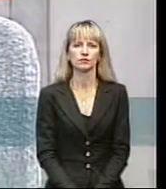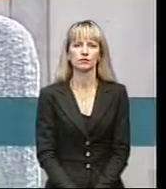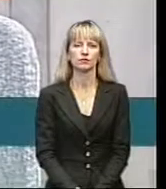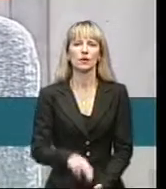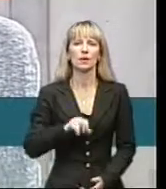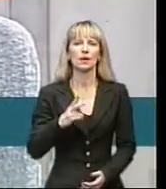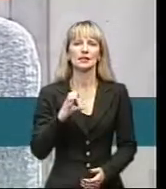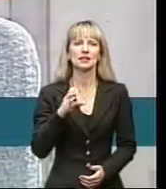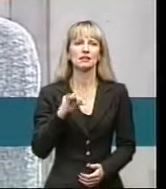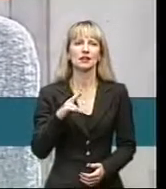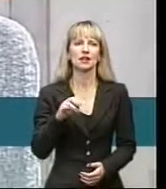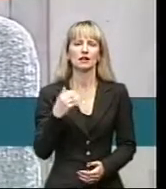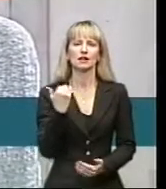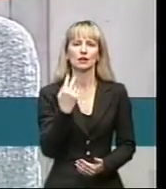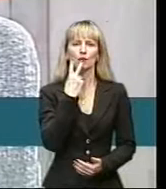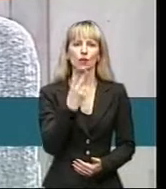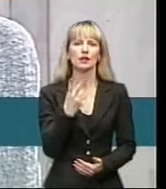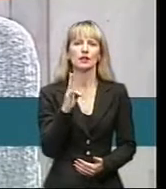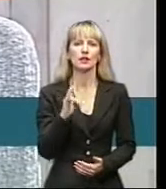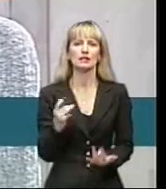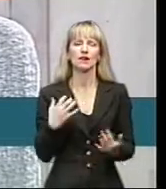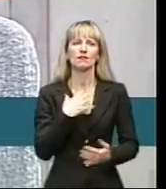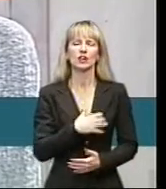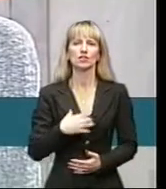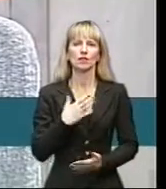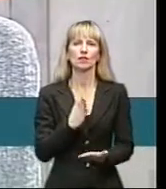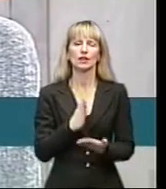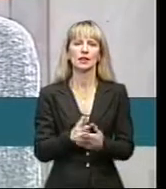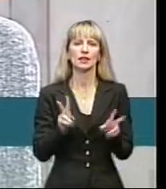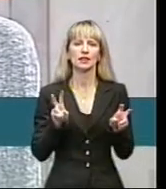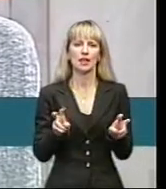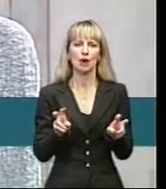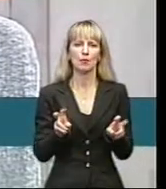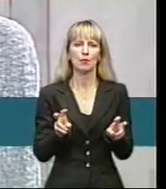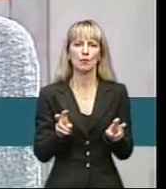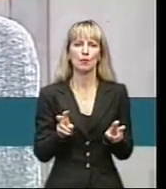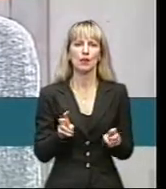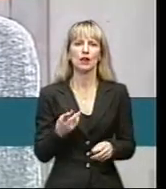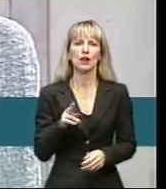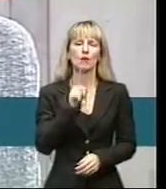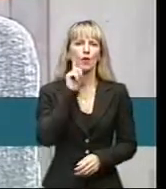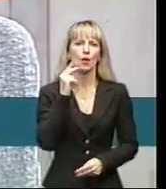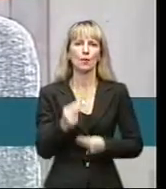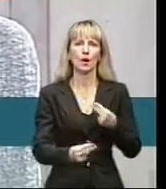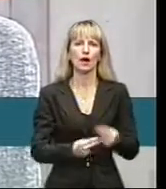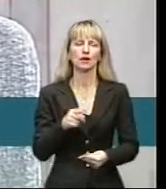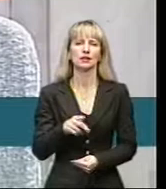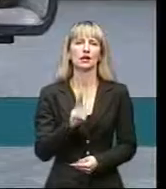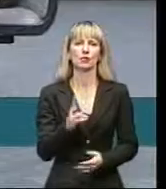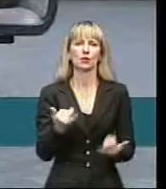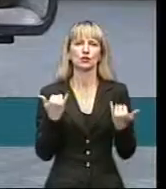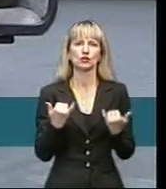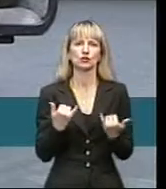Пані Світлано, на ваш погляд, наскільки важливо є тема Голодоморів для молодого покоління, тих, кому